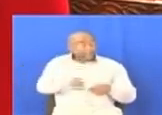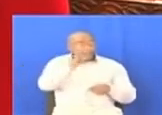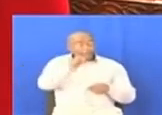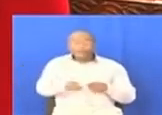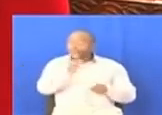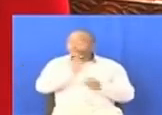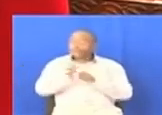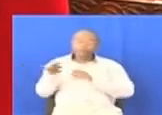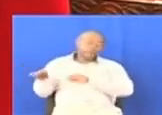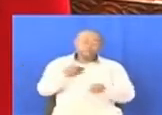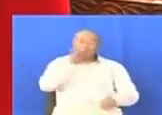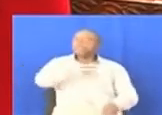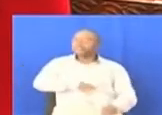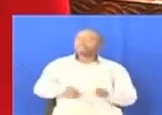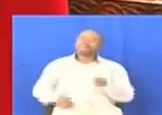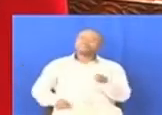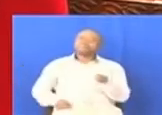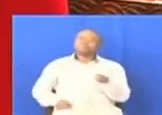njaa